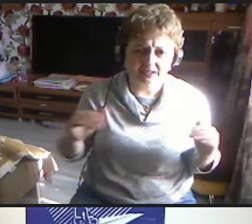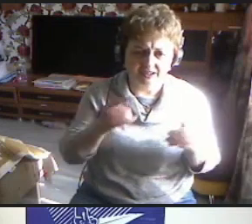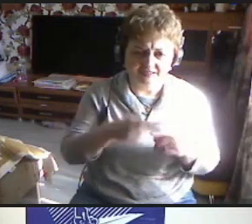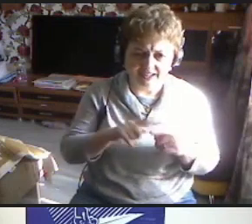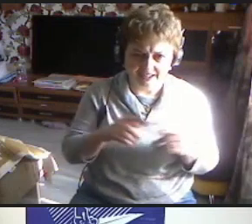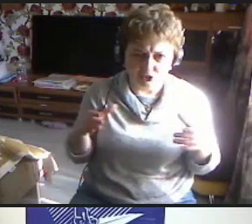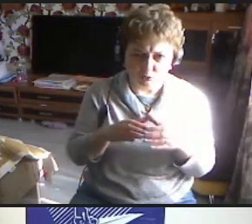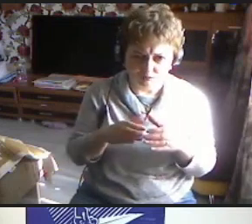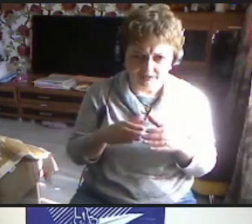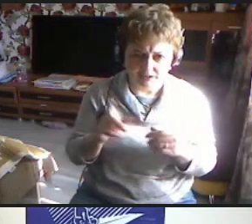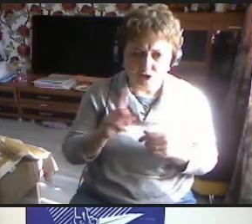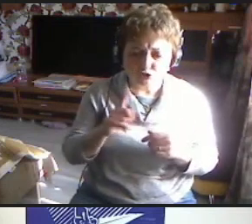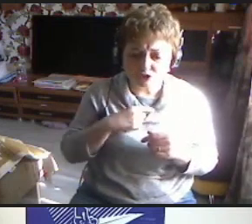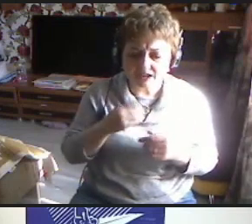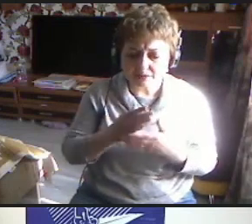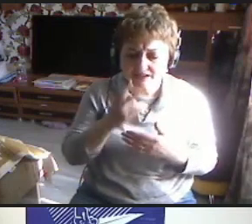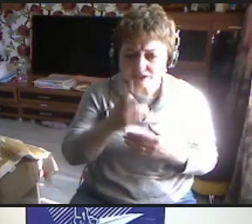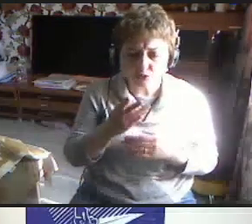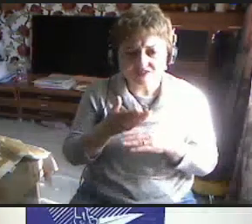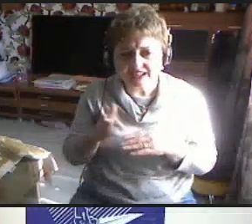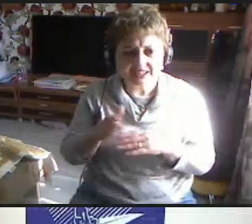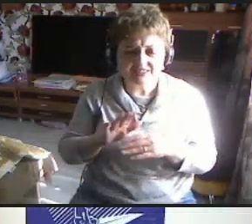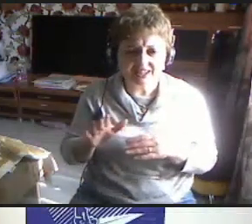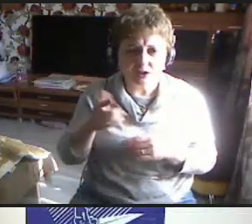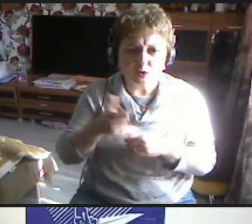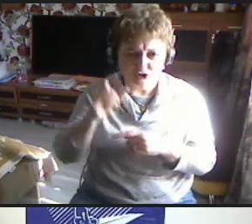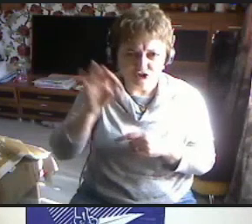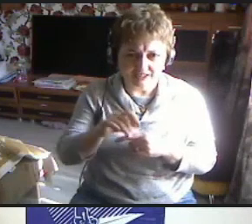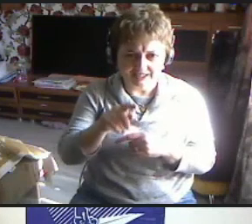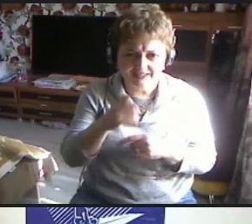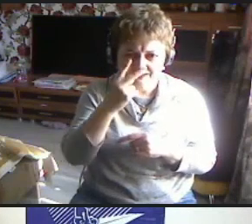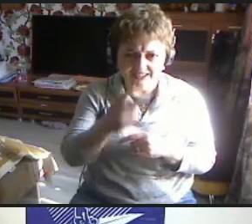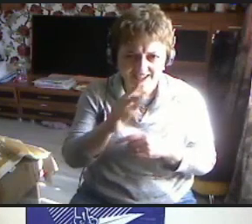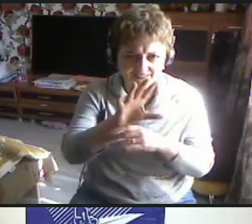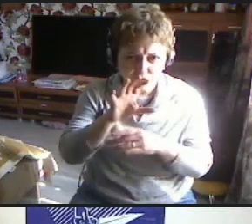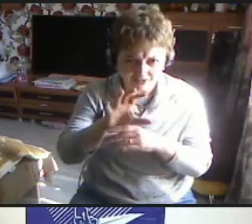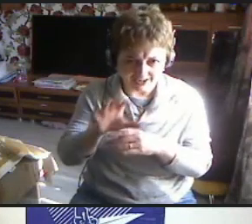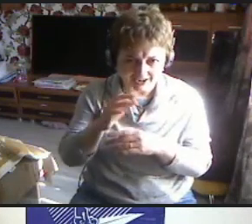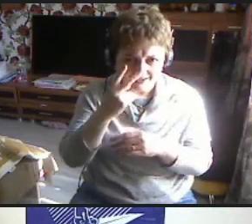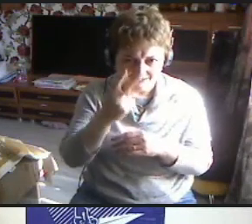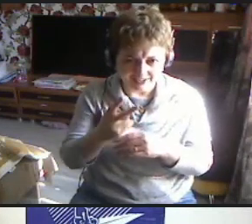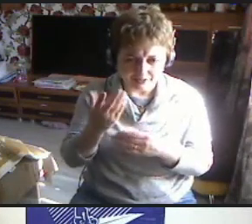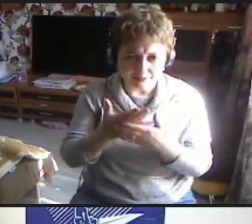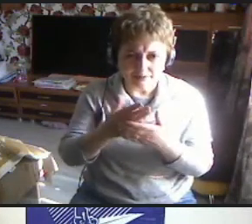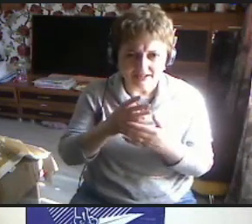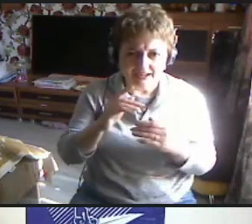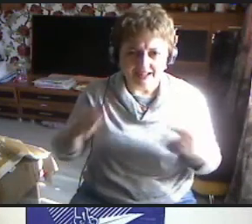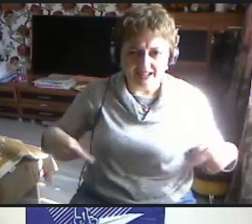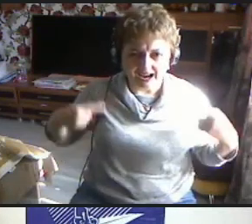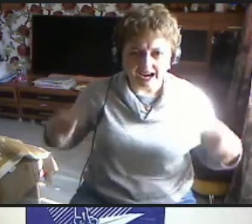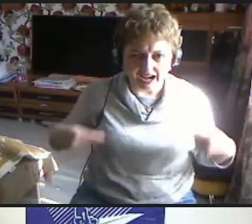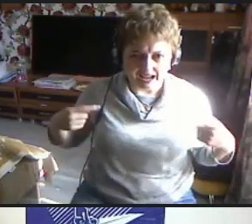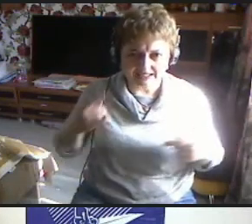виду, выделять, не выделять? Очень часто, когда вы видите школьные фотографии, например, ребенок на коляске, он